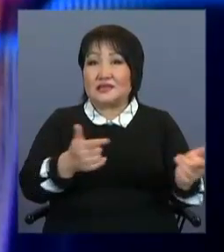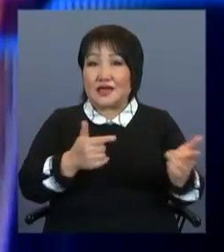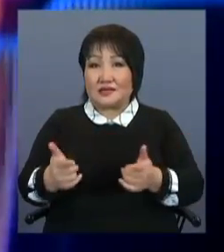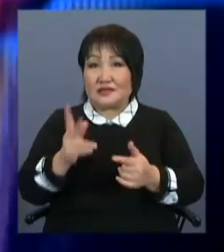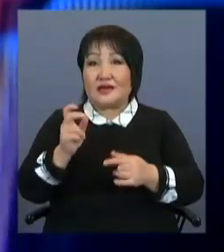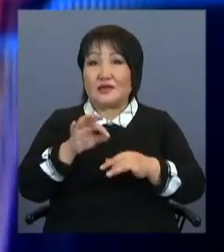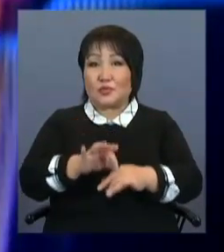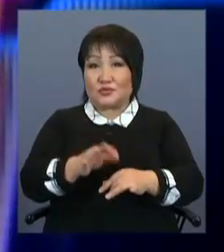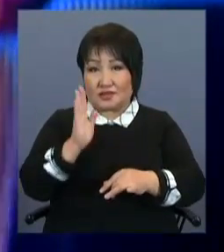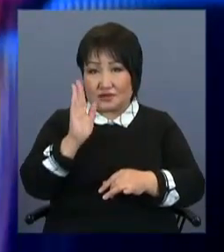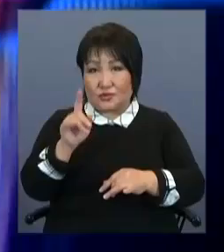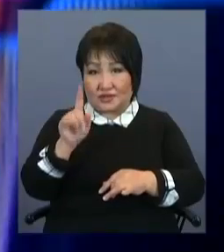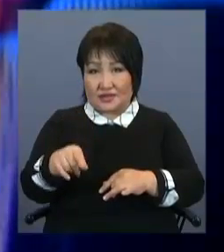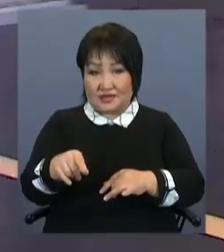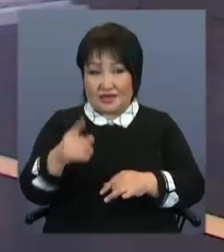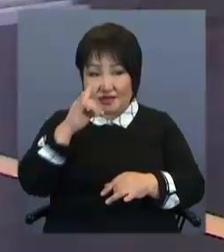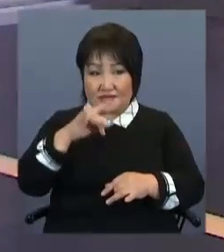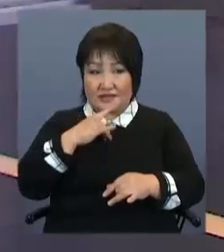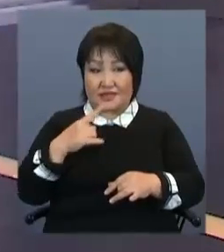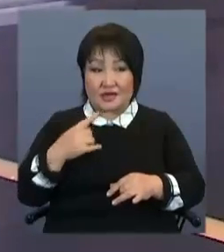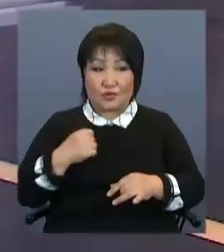қарулы күштерінің құрылуына